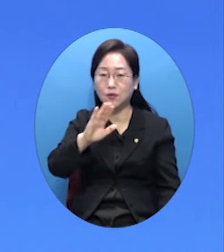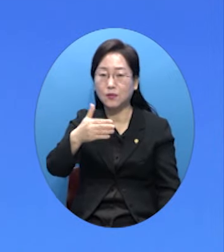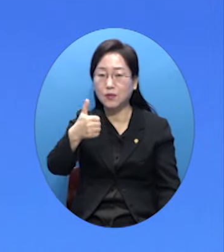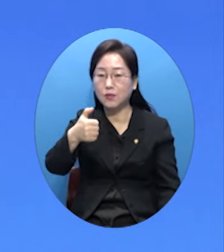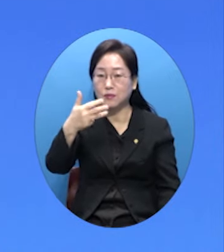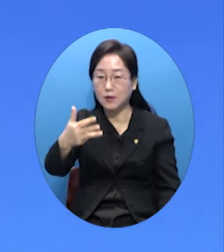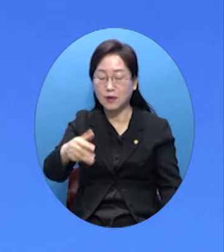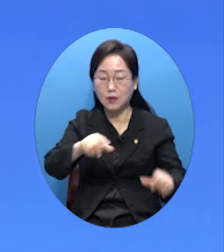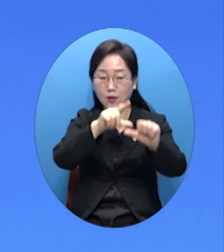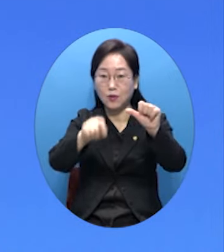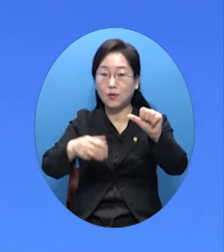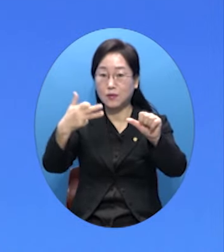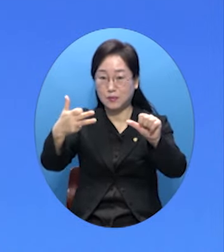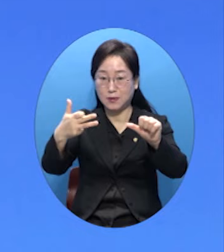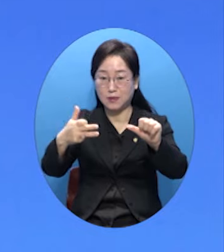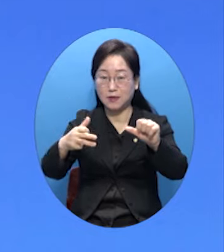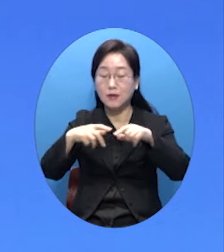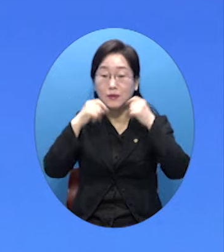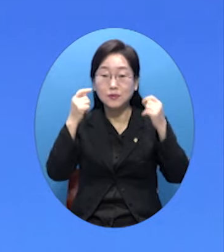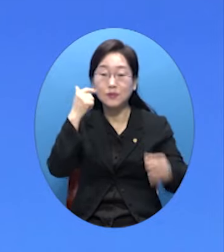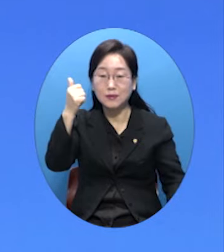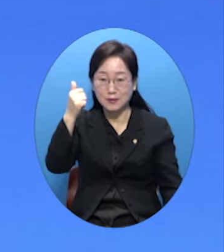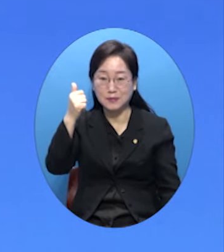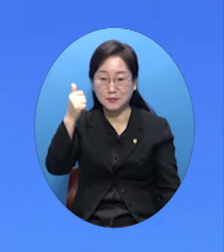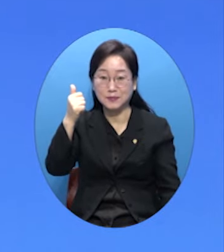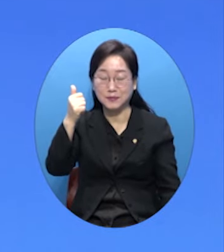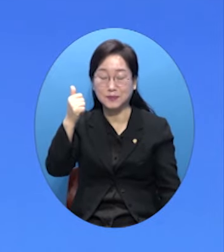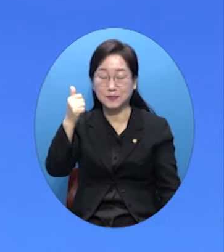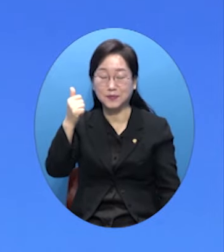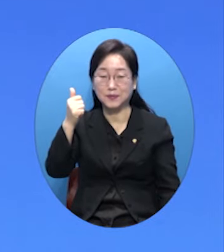1958년 5월 18일 우리 조용기 원로 목사님께서